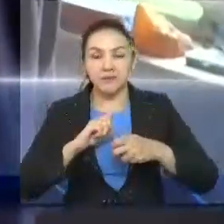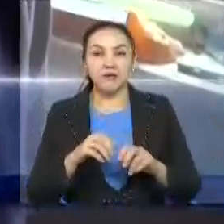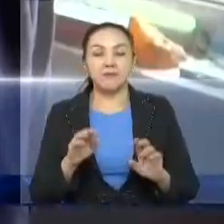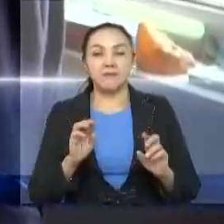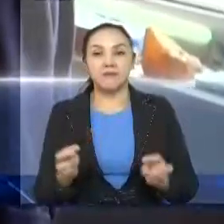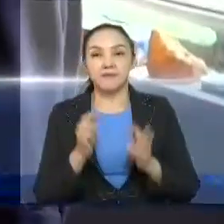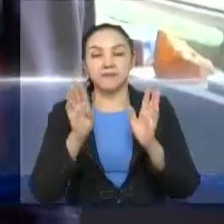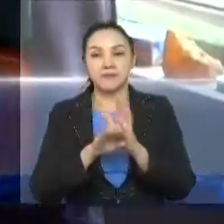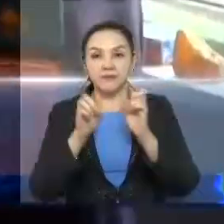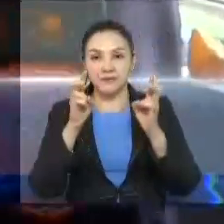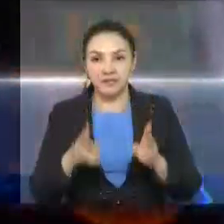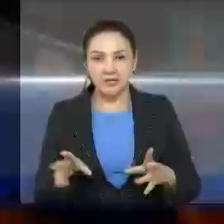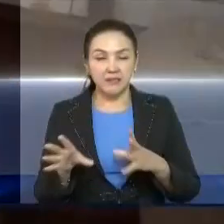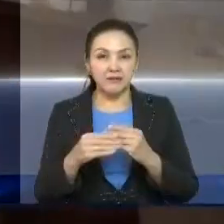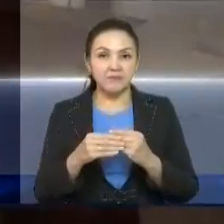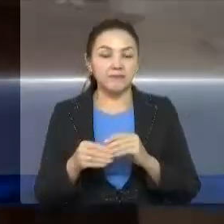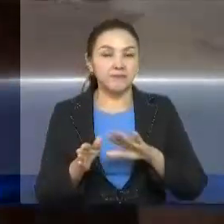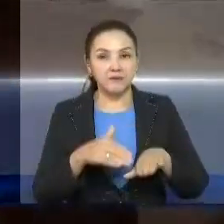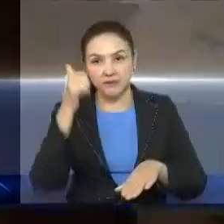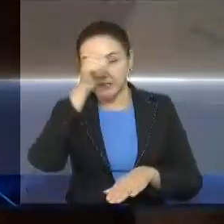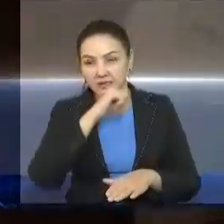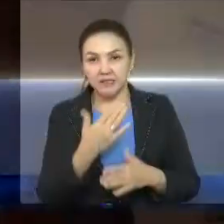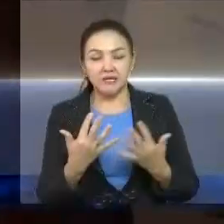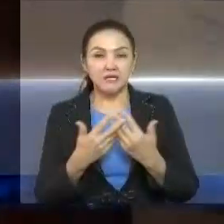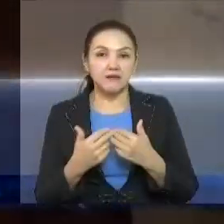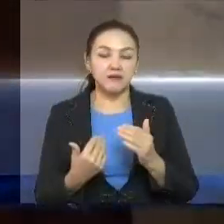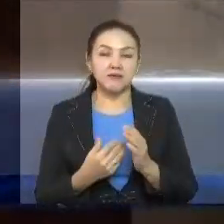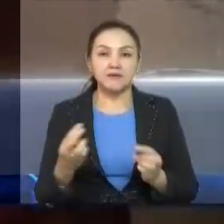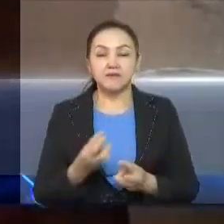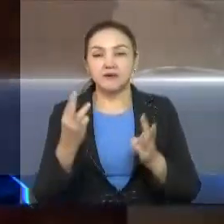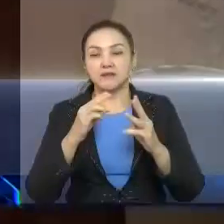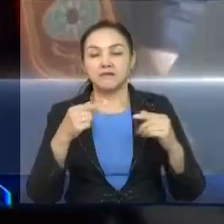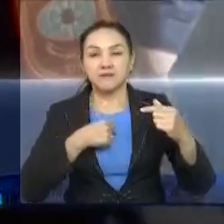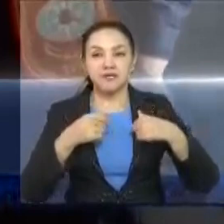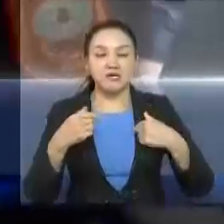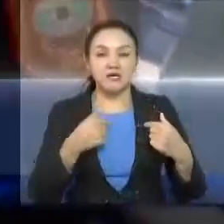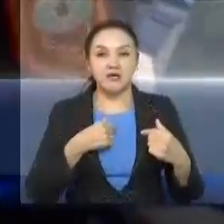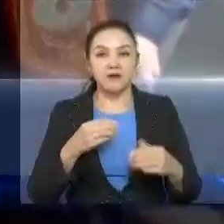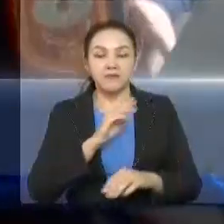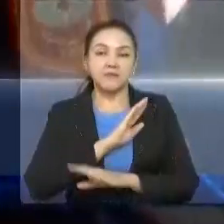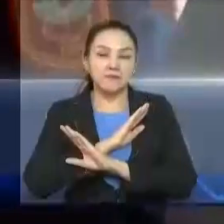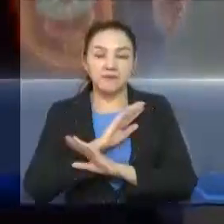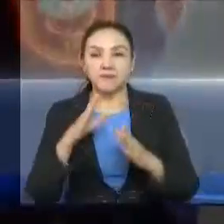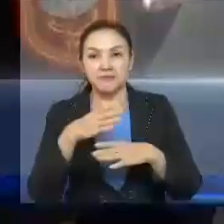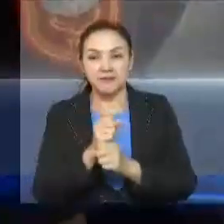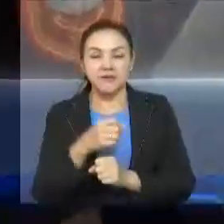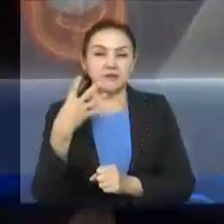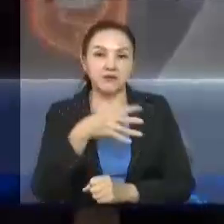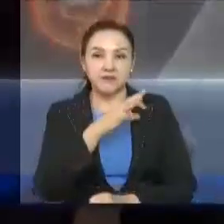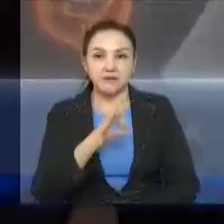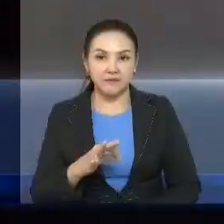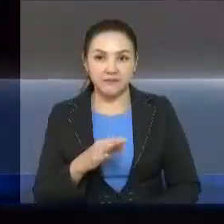пожарной безопасности. Вместе с тем, в сравнении с прошлым годом, число возгораний и количество погибших и пострадавших в пожарах людей сократилось на